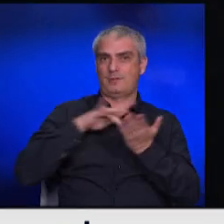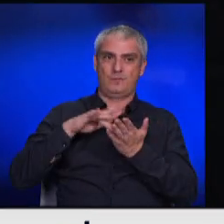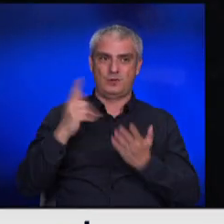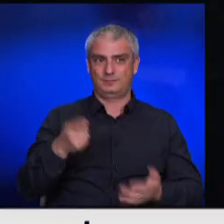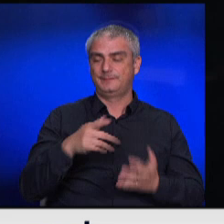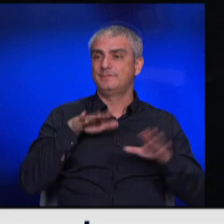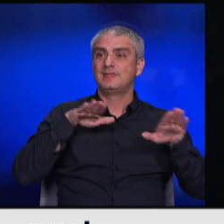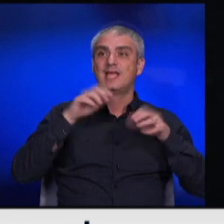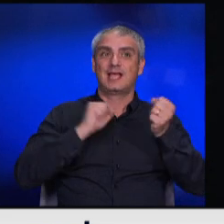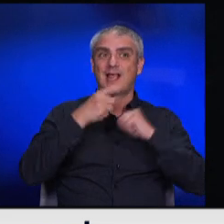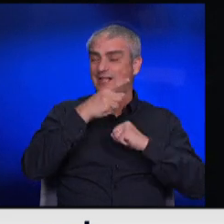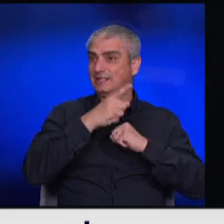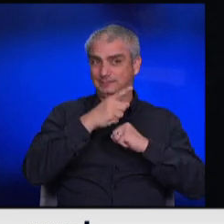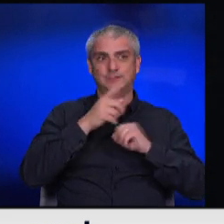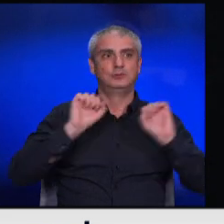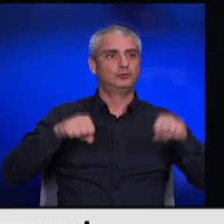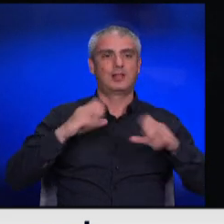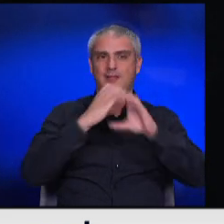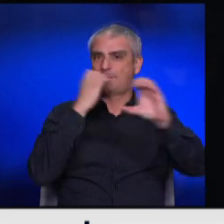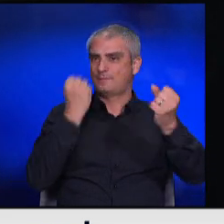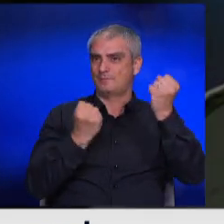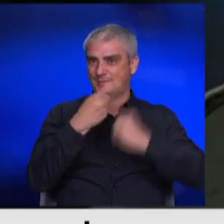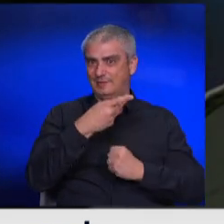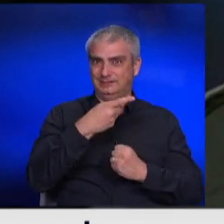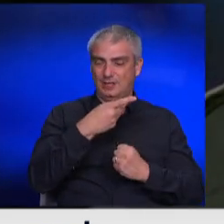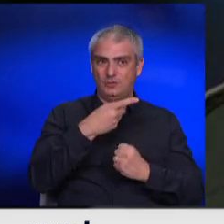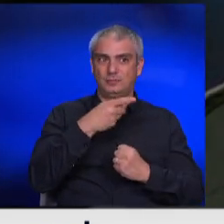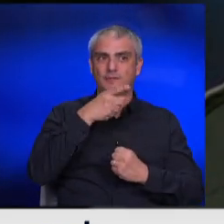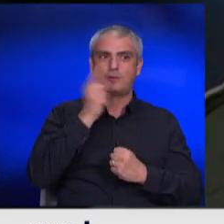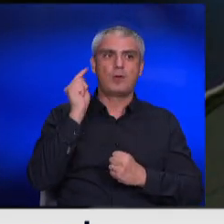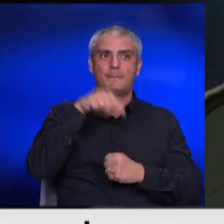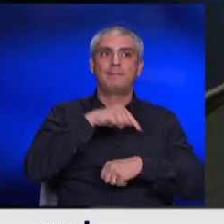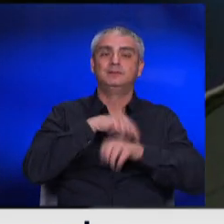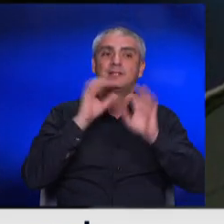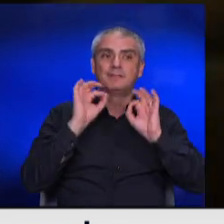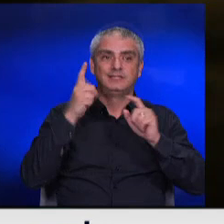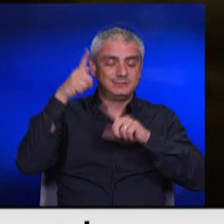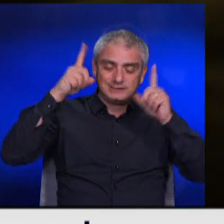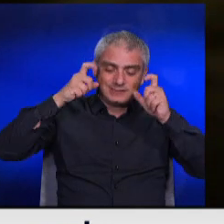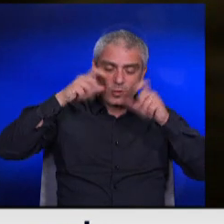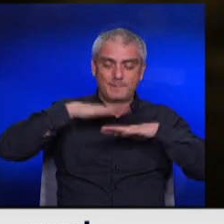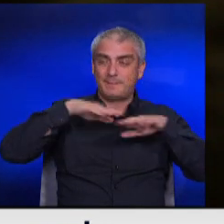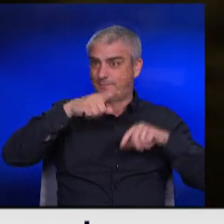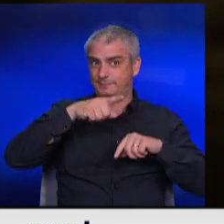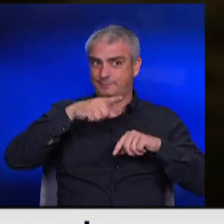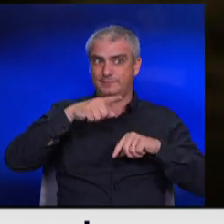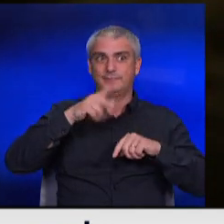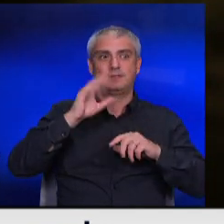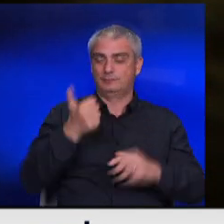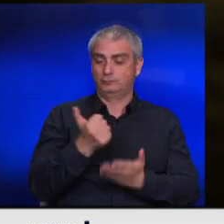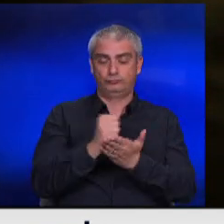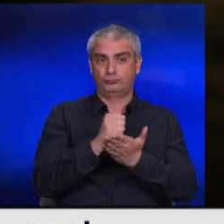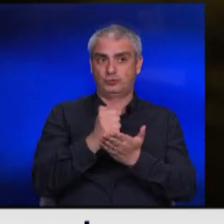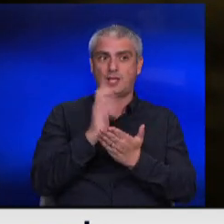כלי הטייס הבלתי מאוישים נשלטים מקרון ההפעלה הזה, לכאן מגיעים בזמן אמת צילומים מהאוויר, ועם הג'ויסטיק הזה